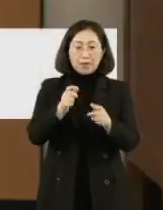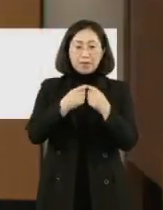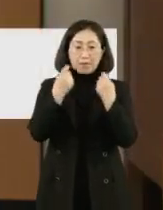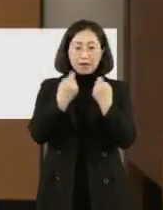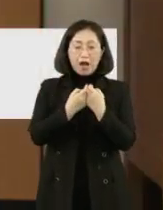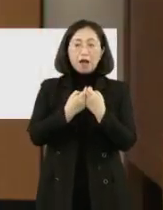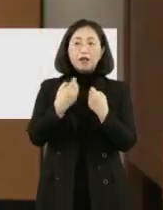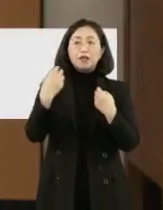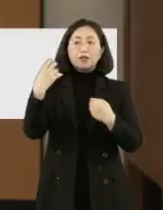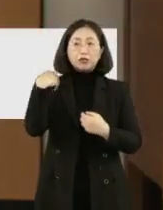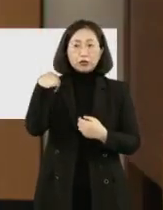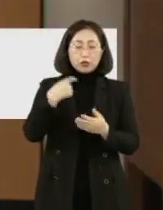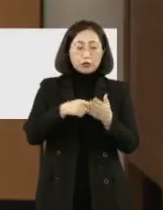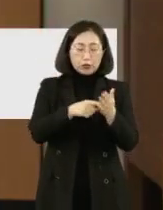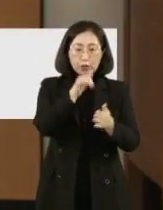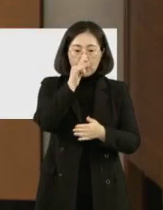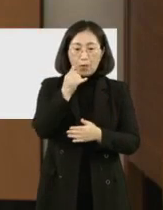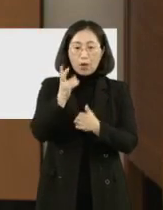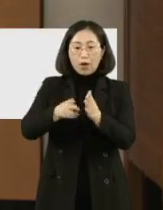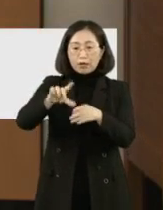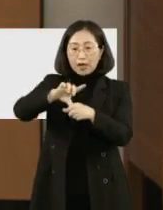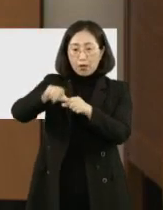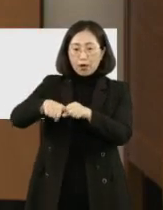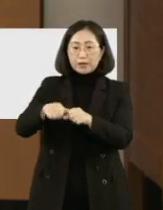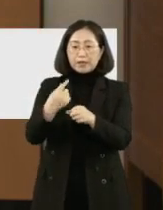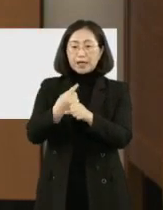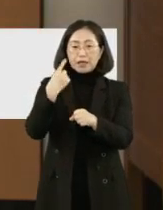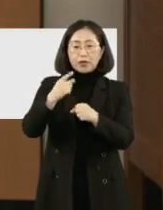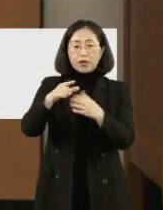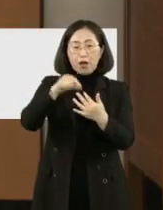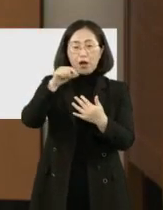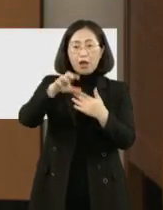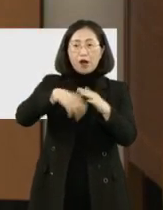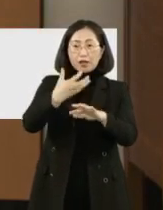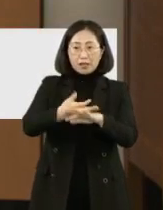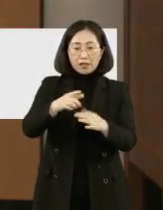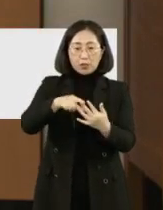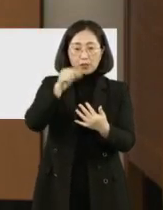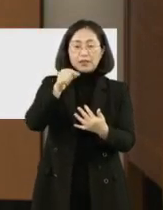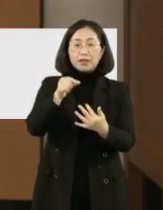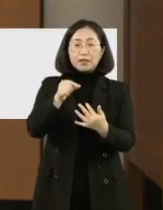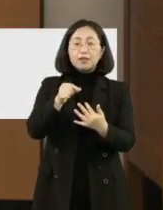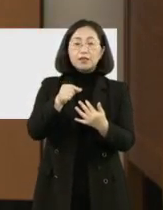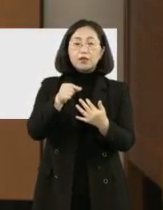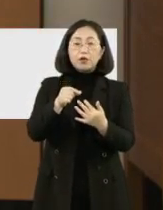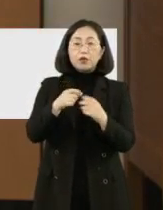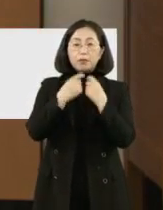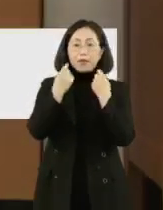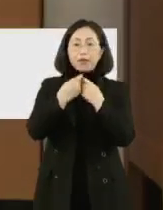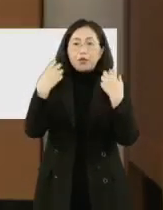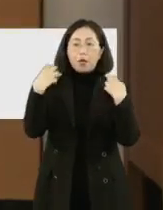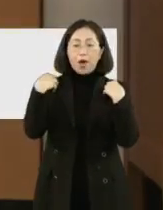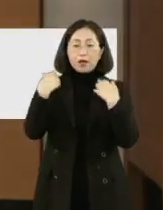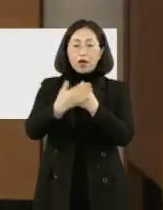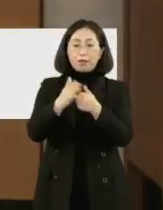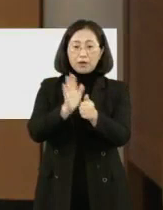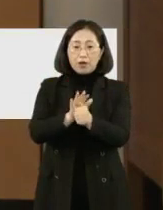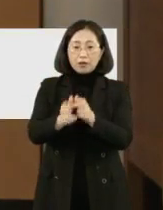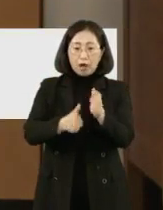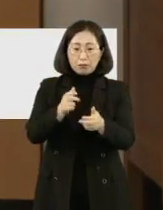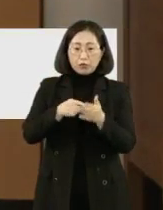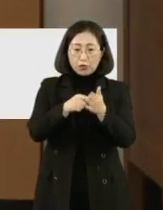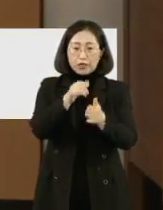주도로 추진하고 있고요. 역세권은 작년도 혁신도시 지정으로 민관 협력 사업으로 추진하고 있습니다. 다만